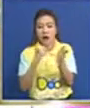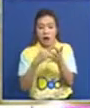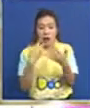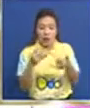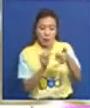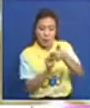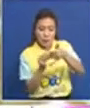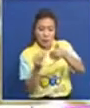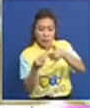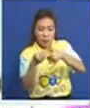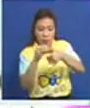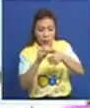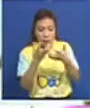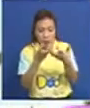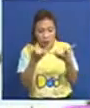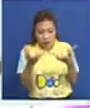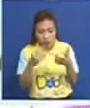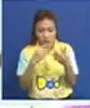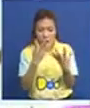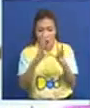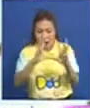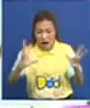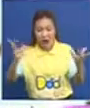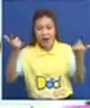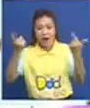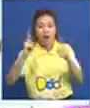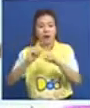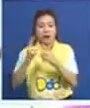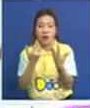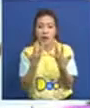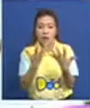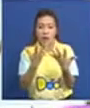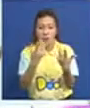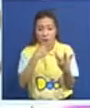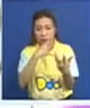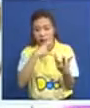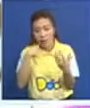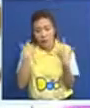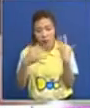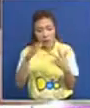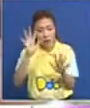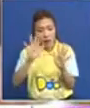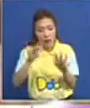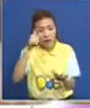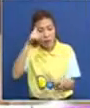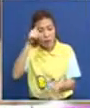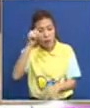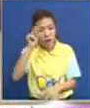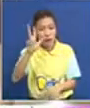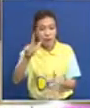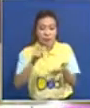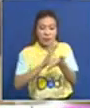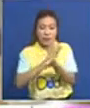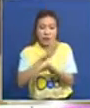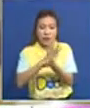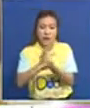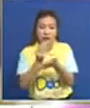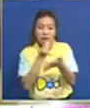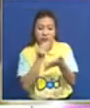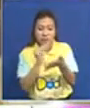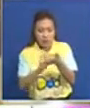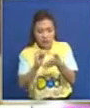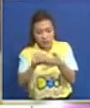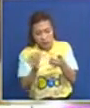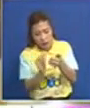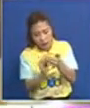ไปขึ้นรูปตามส่วนสรีระที่สูญหายไปรอให้แห้งเป็นระยะเวลา3วันและนำกระดาษทรายแบบละเอียดมาขัด